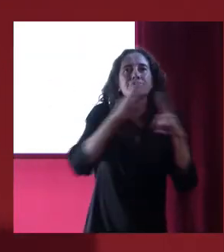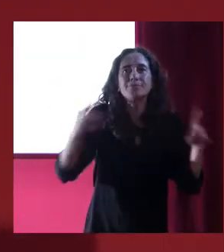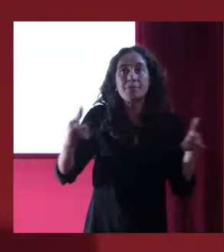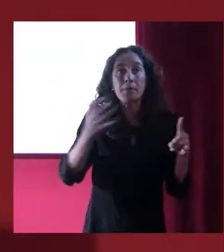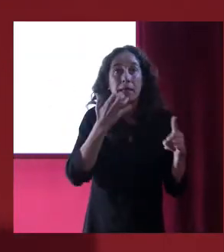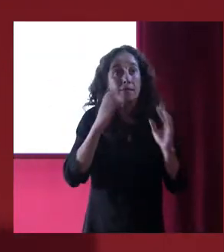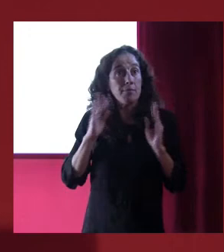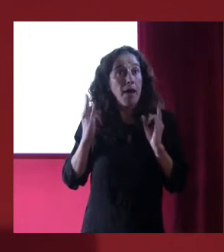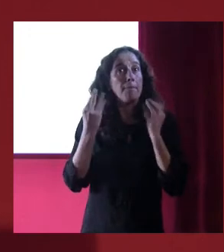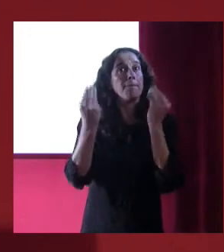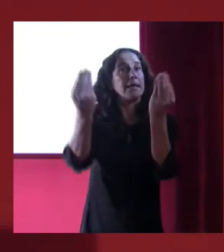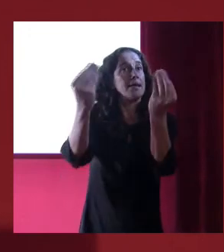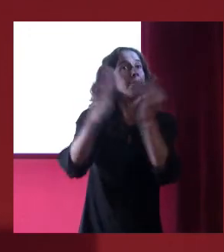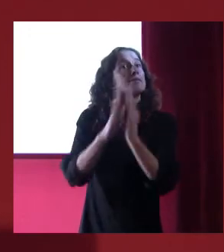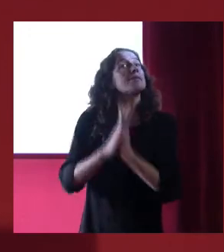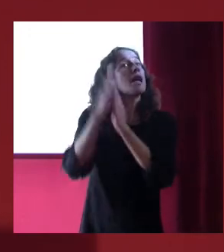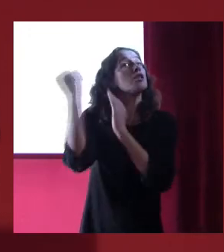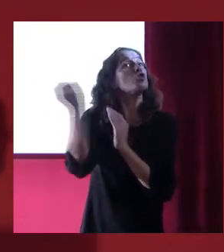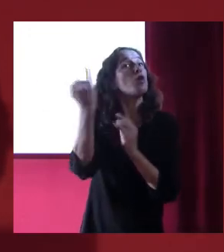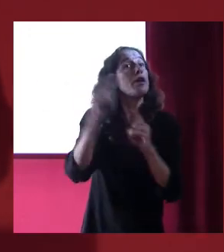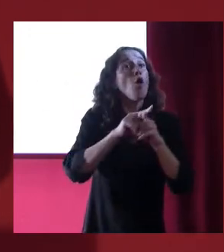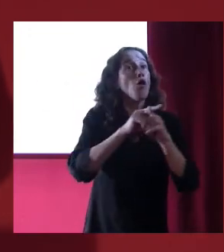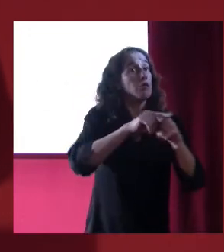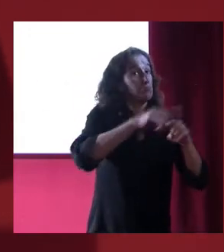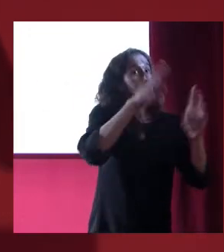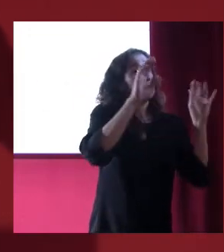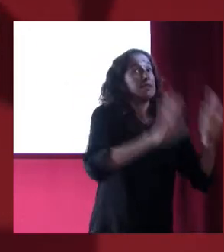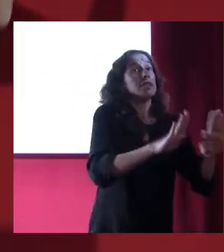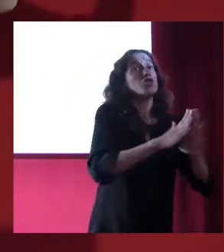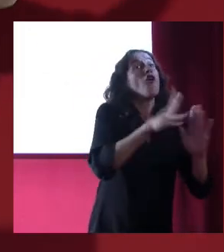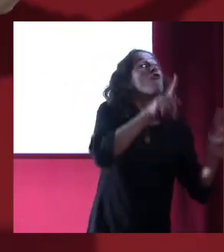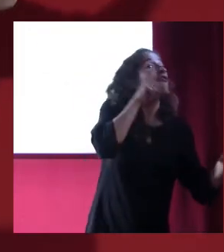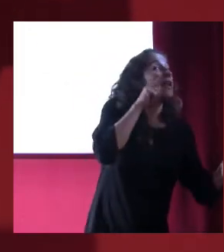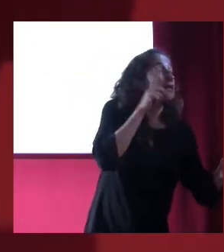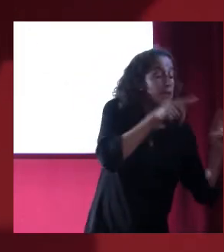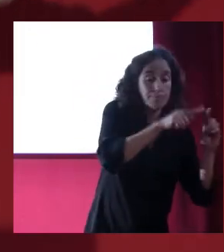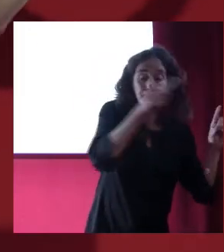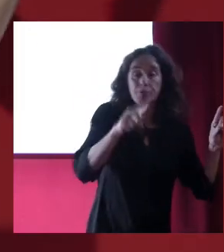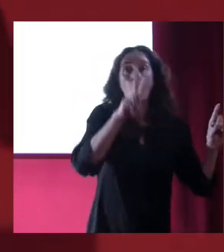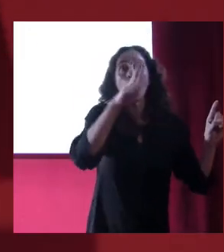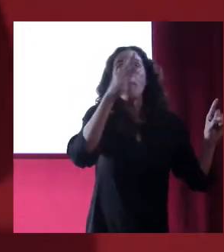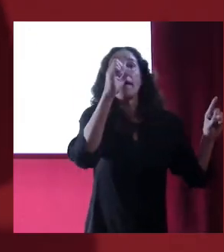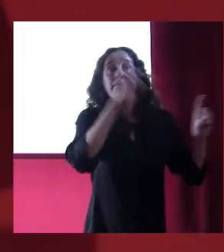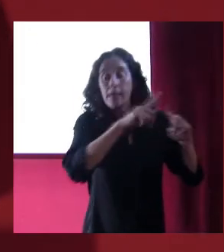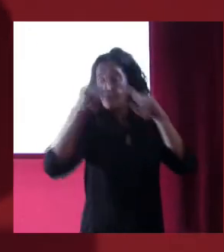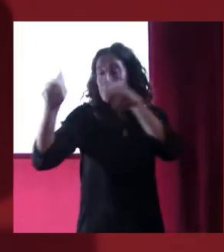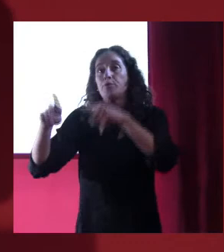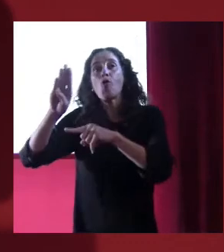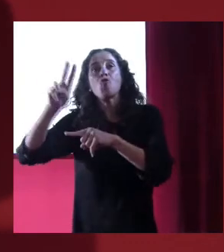Sant Joan? Afegint l'estació de França a la cadena de coneixement que va des de la UPC i la UB